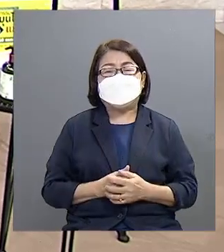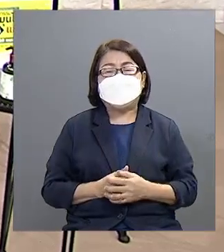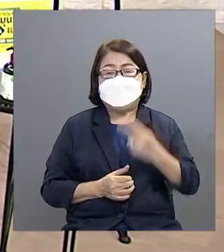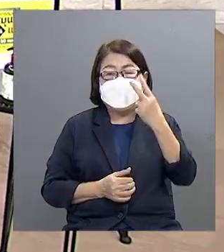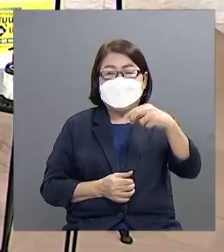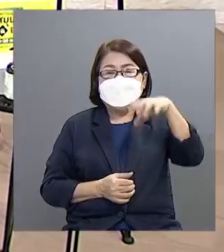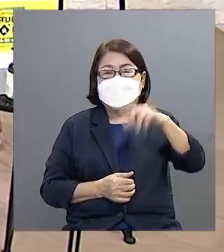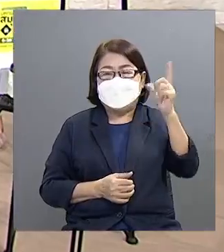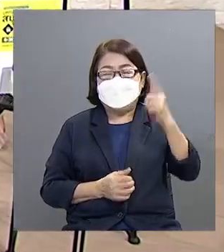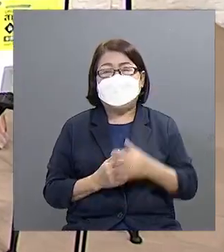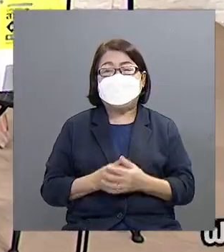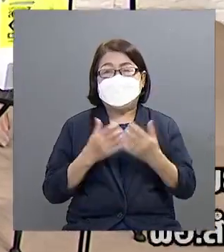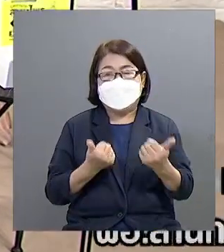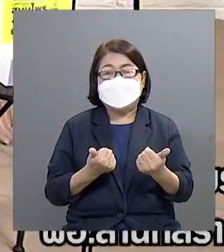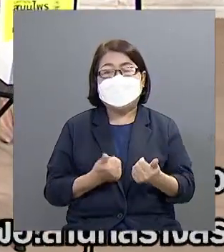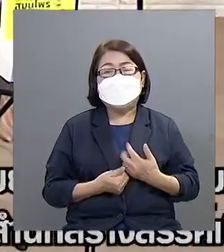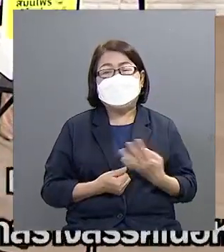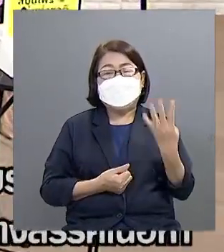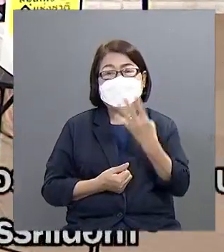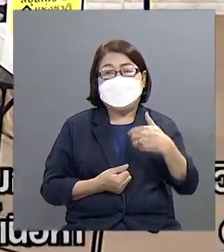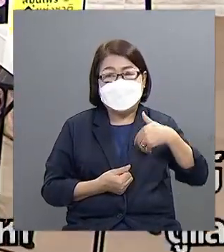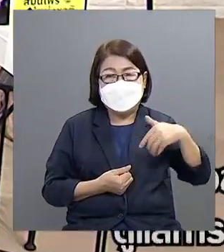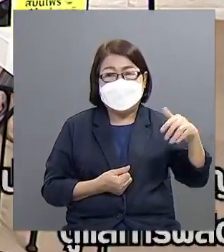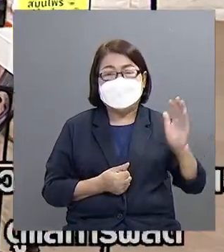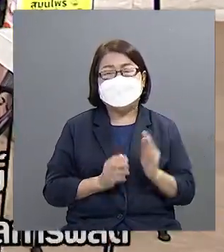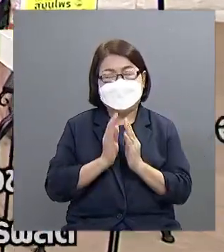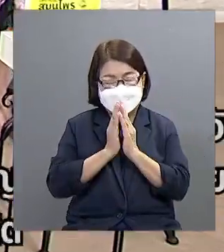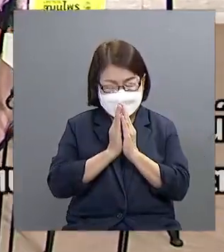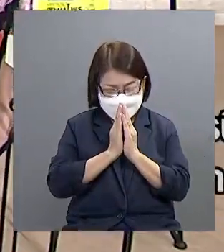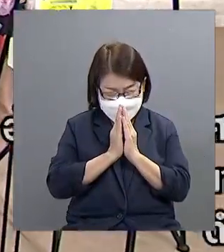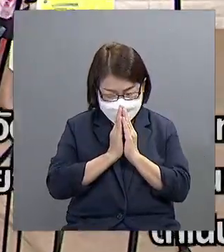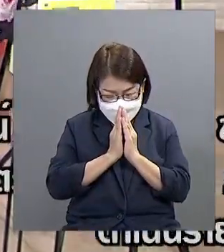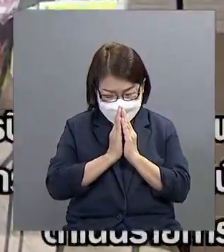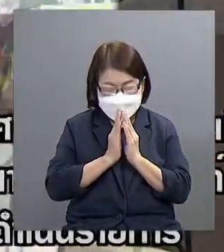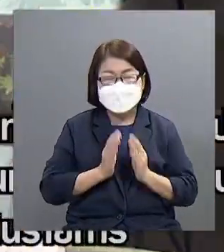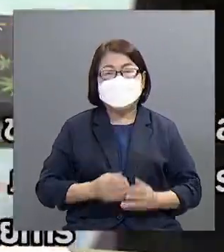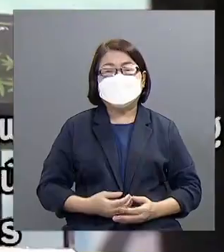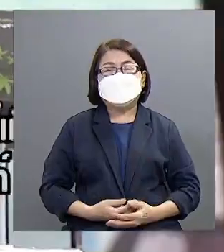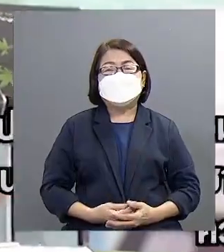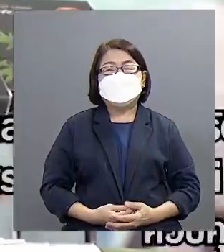านีวันนี้เราทั้ง4คนหมดเวลาแล้วครับลาไปก่อนครับสวัสดีครับ สวัสดีค่ะ ขอบคุณครับ